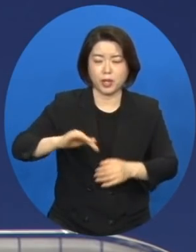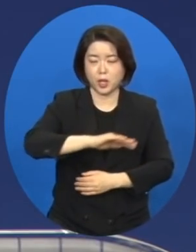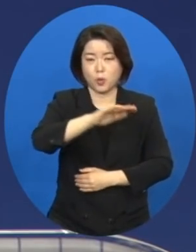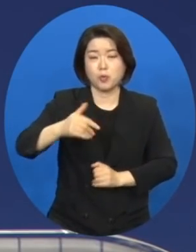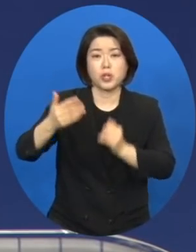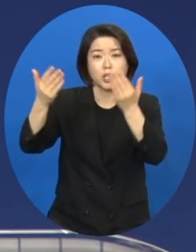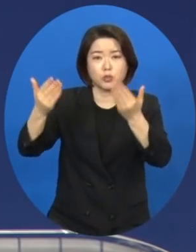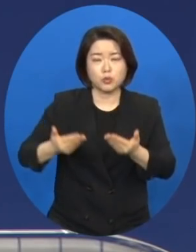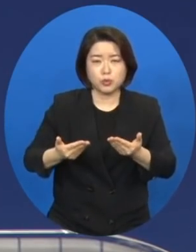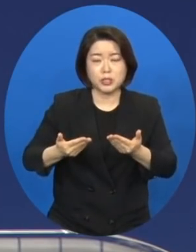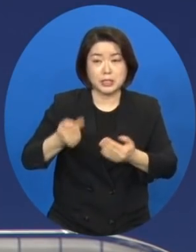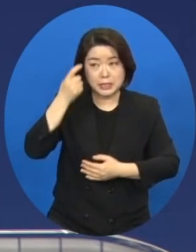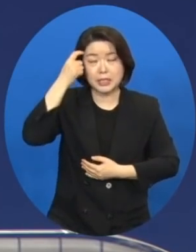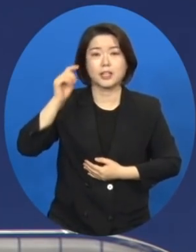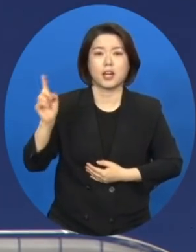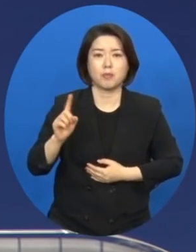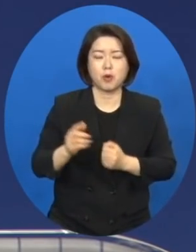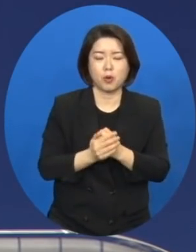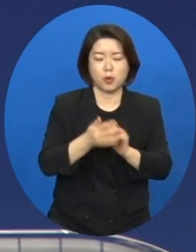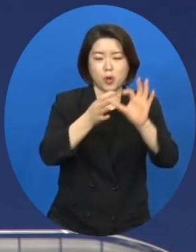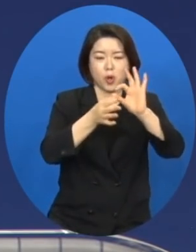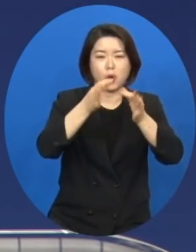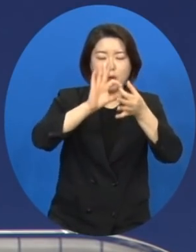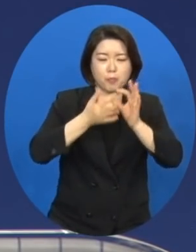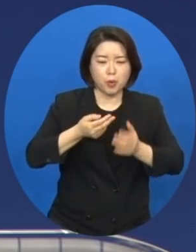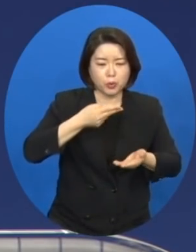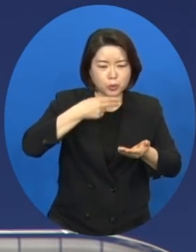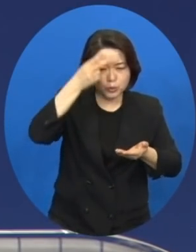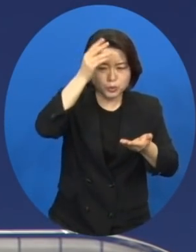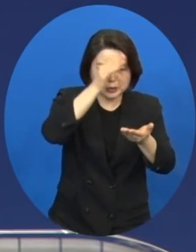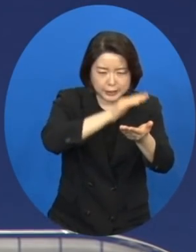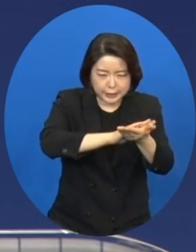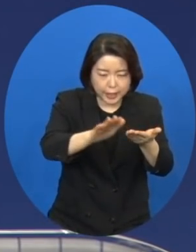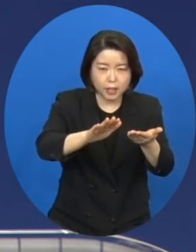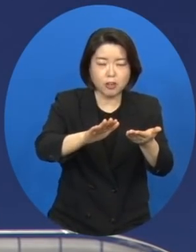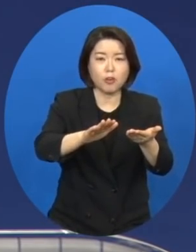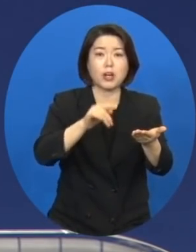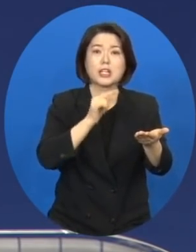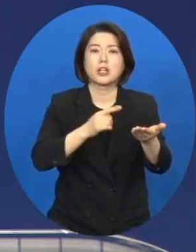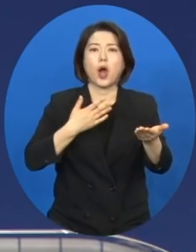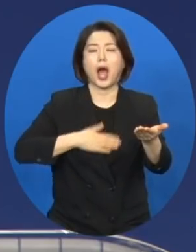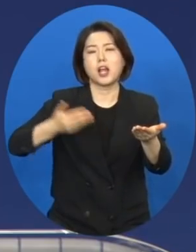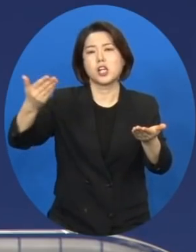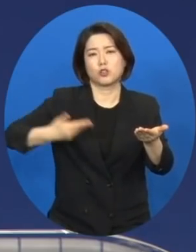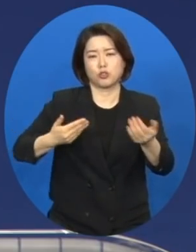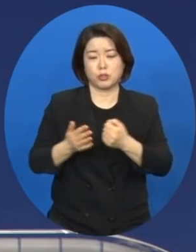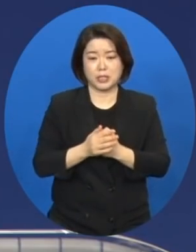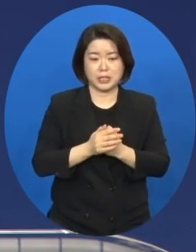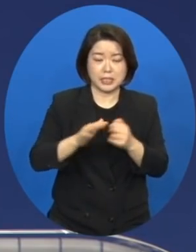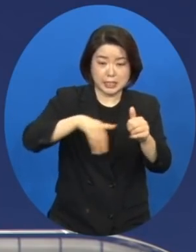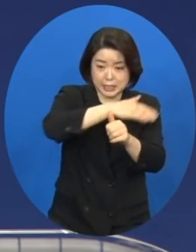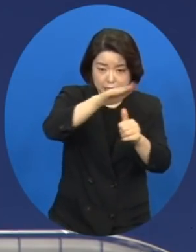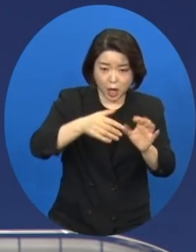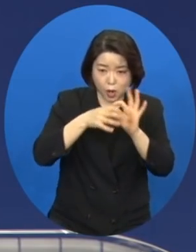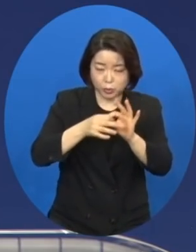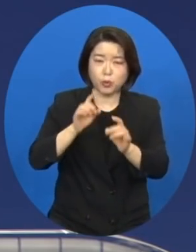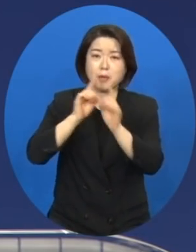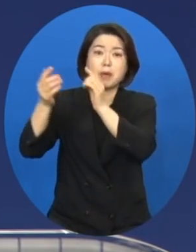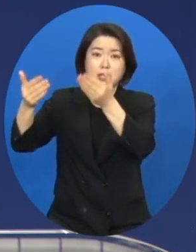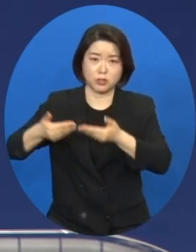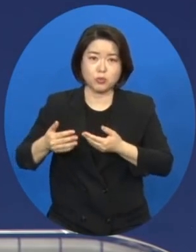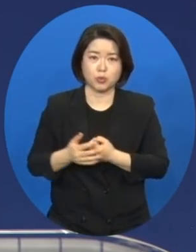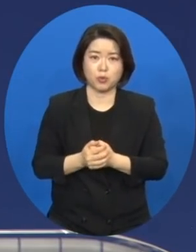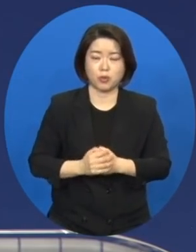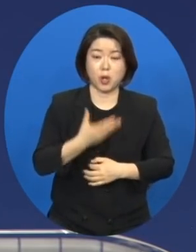포도주가 떨어졌음을 알게 하시려고 이 나쁜 상황을 통해서 우리에게 말씀하시는 거예요. 여러분 항상